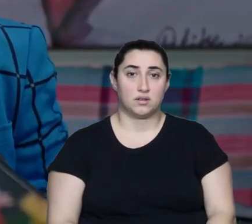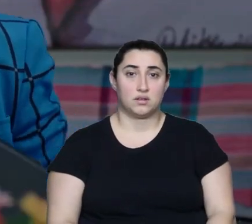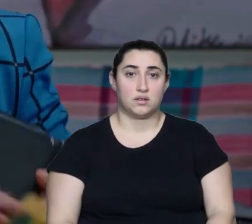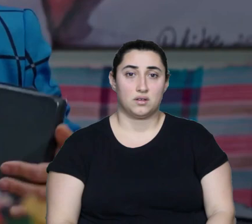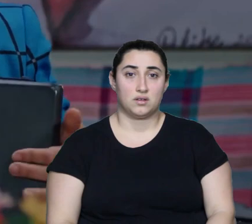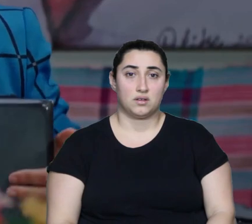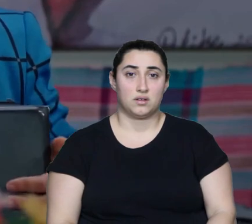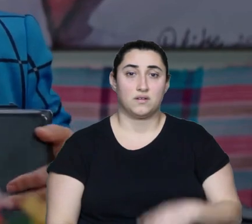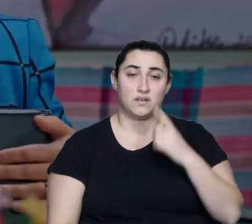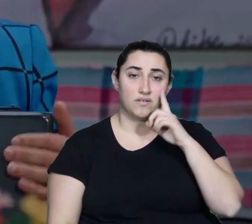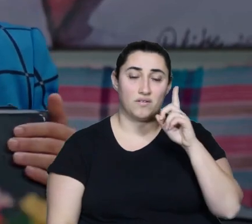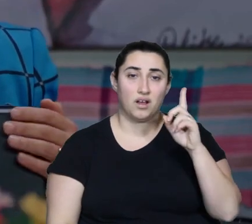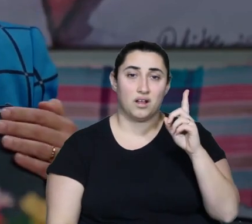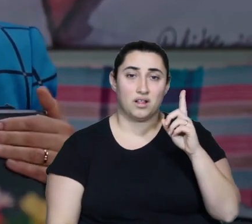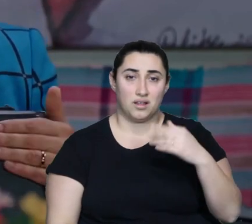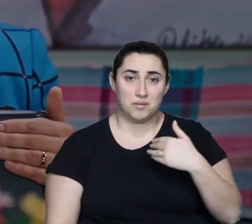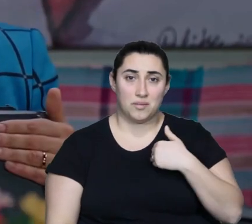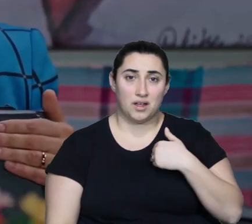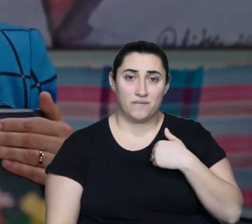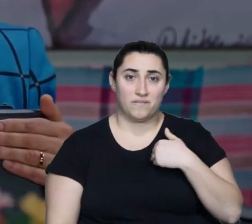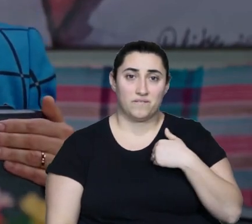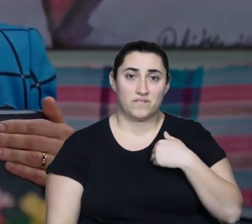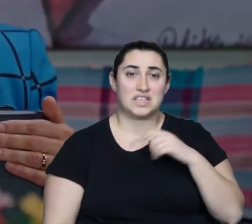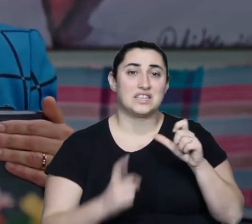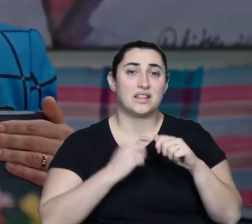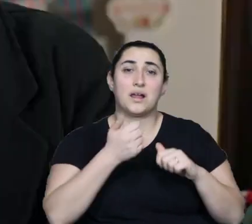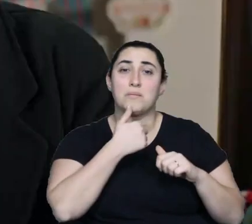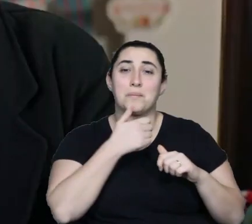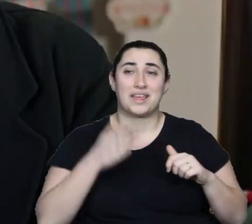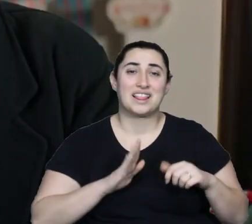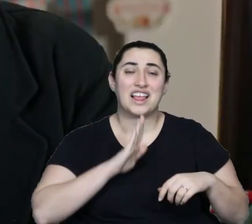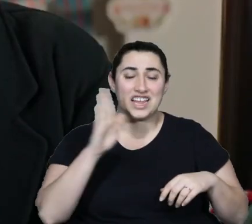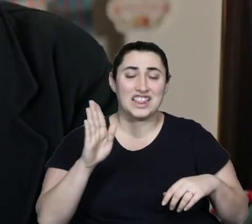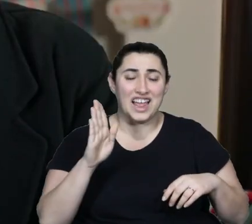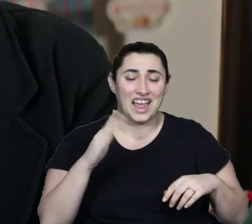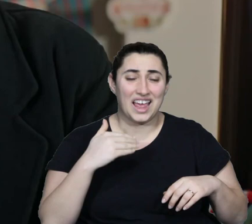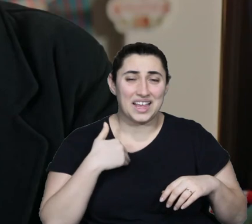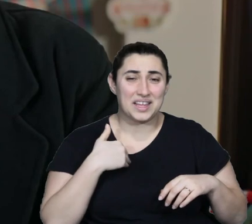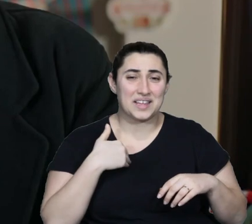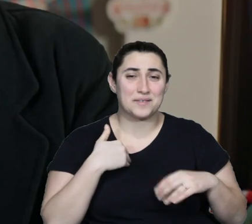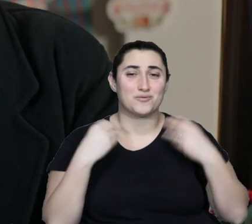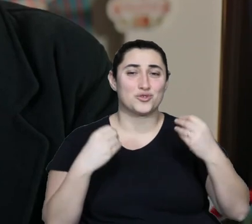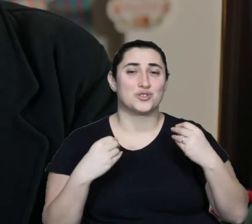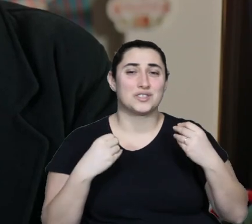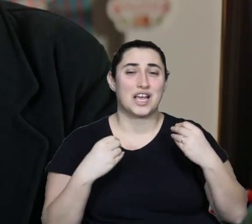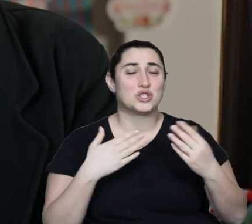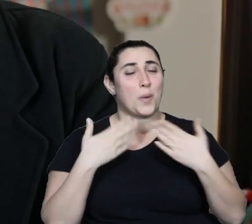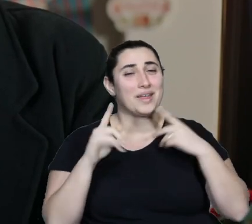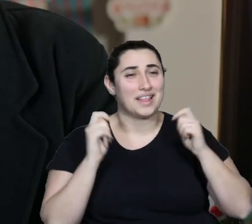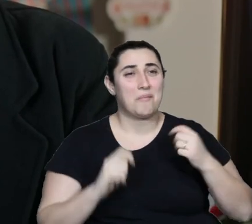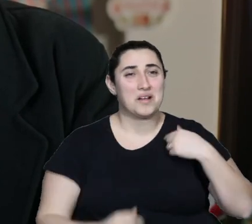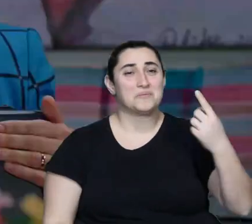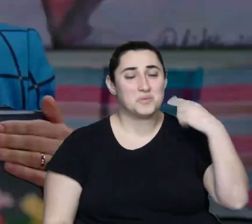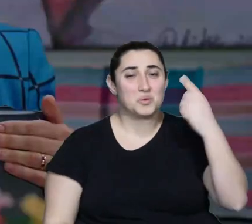sizi inandırsın. Ben de ne zamandır Settar babanın yanına gideyim de şöyle derin manevi bir